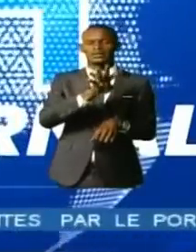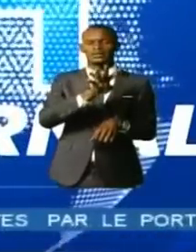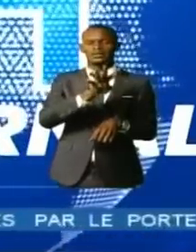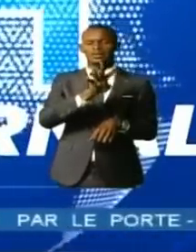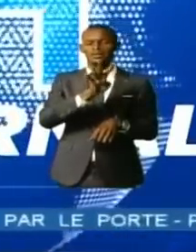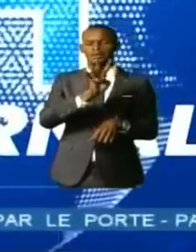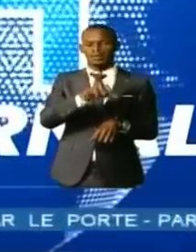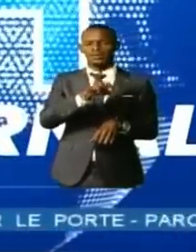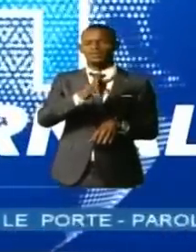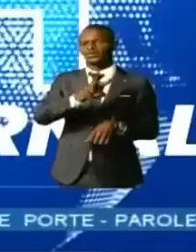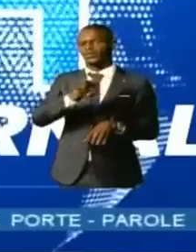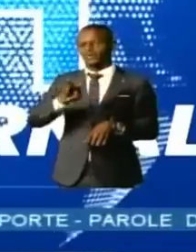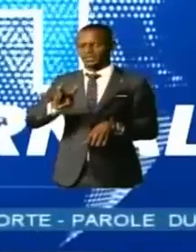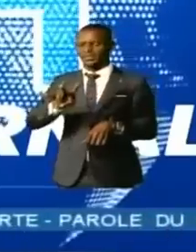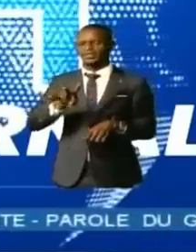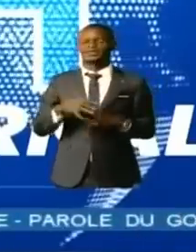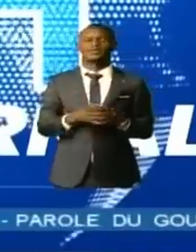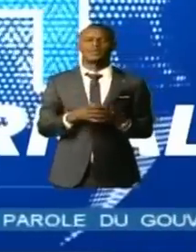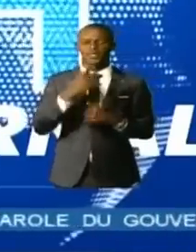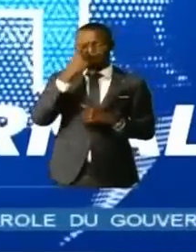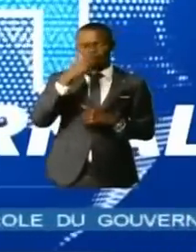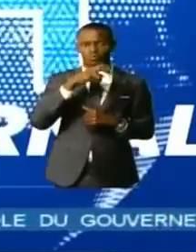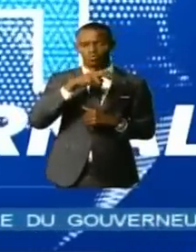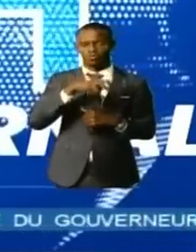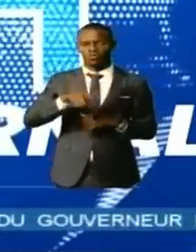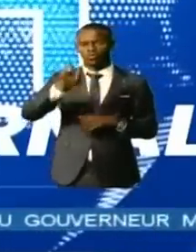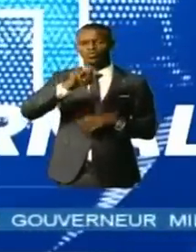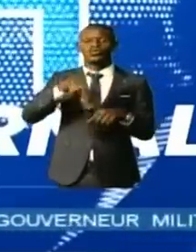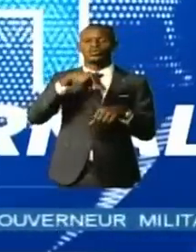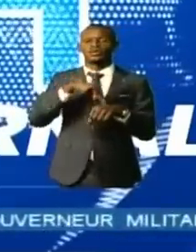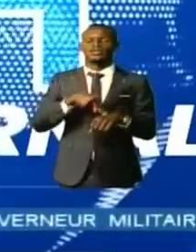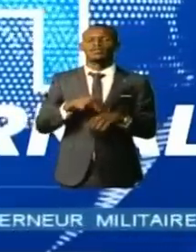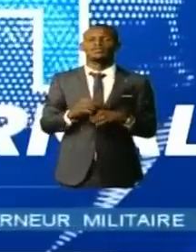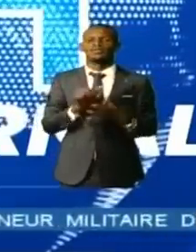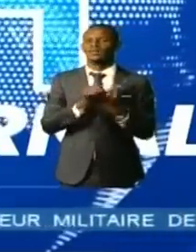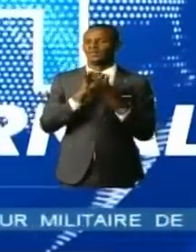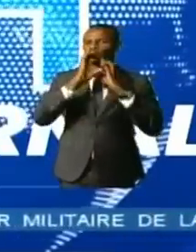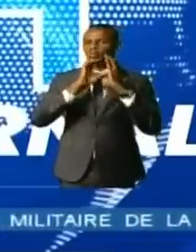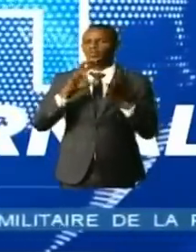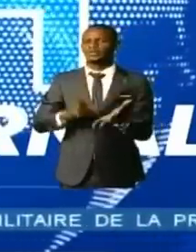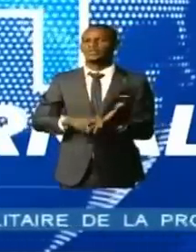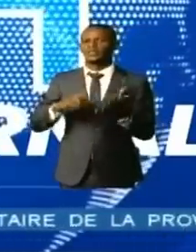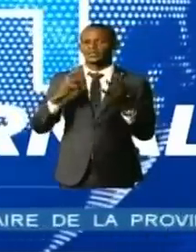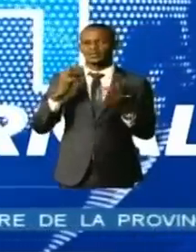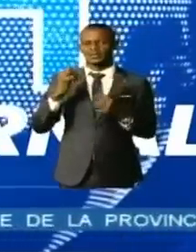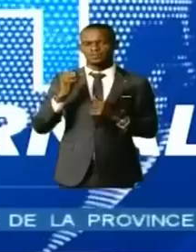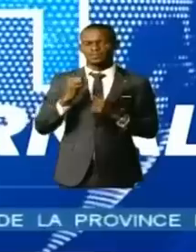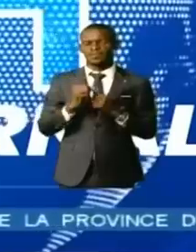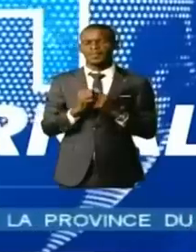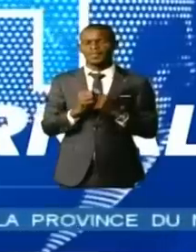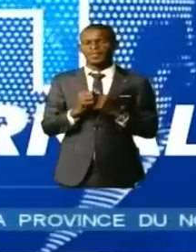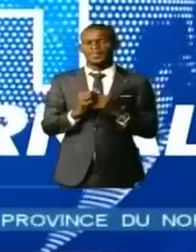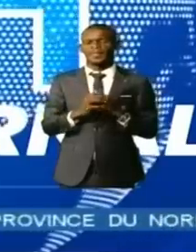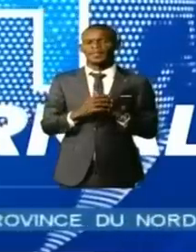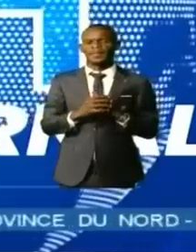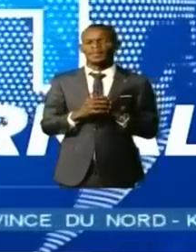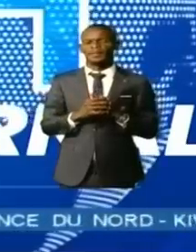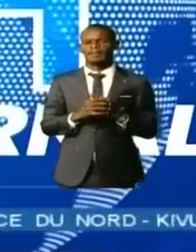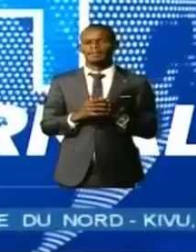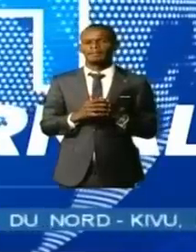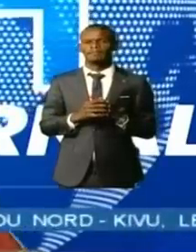2427,018 francs pour les zones, pour les vols nationaux. C'est un communiqué signé Célestin Tuité